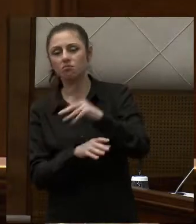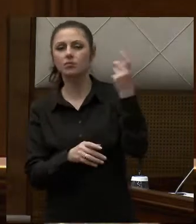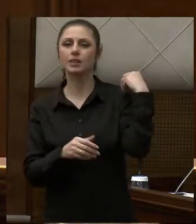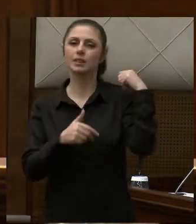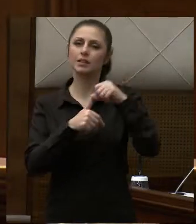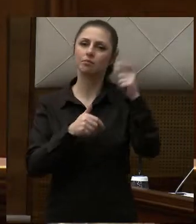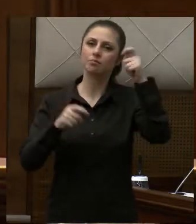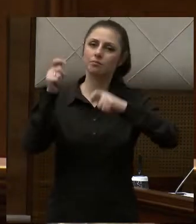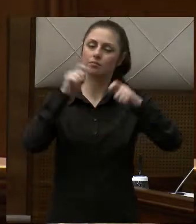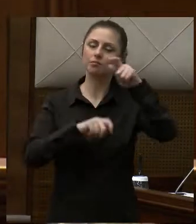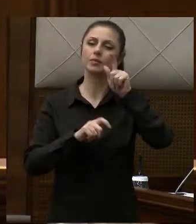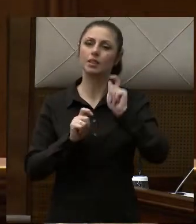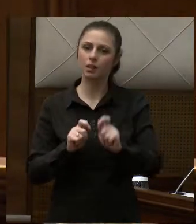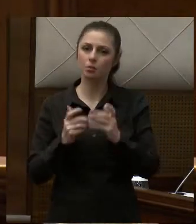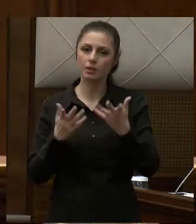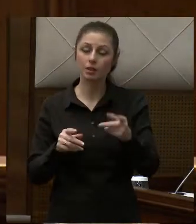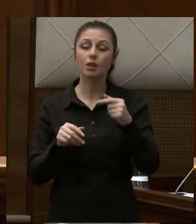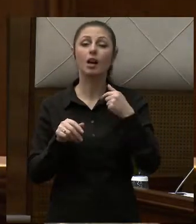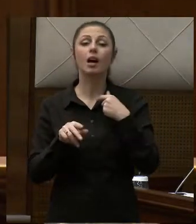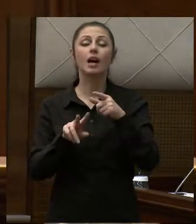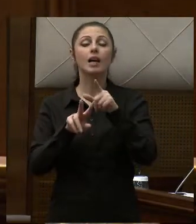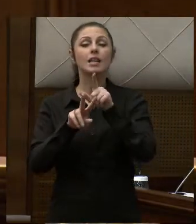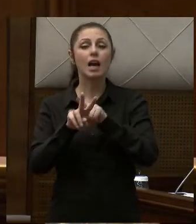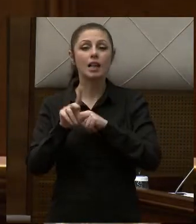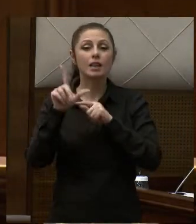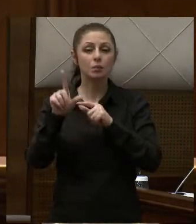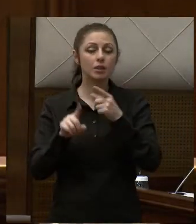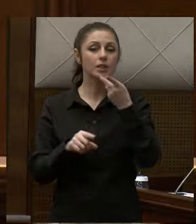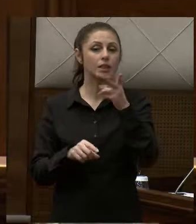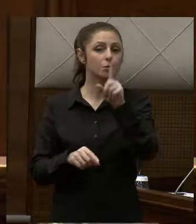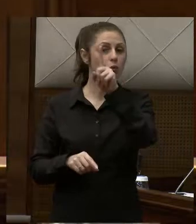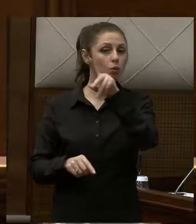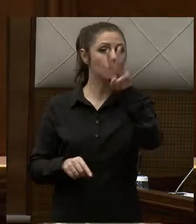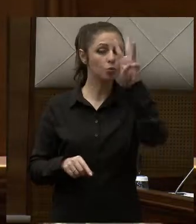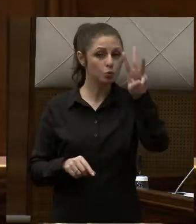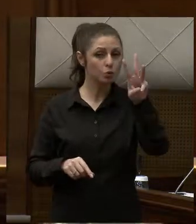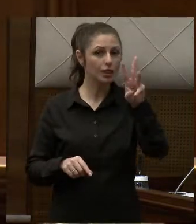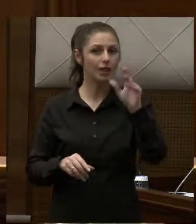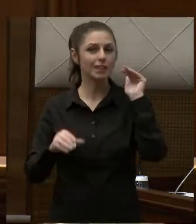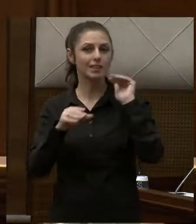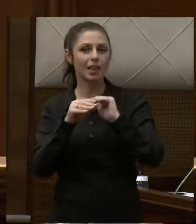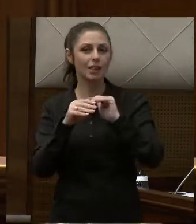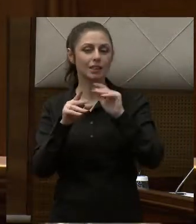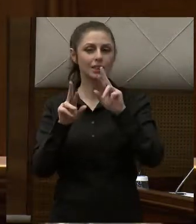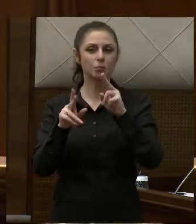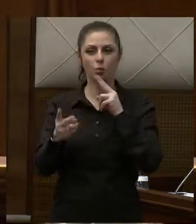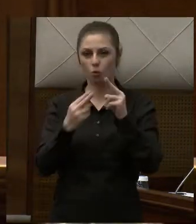şunu söyleyeyim. Yat limanı 2013'te siyaset malzemesi yapılmıştır 2012'de.